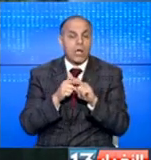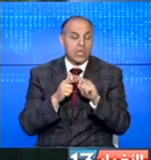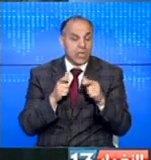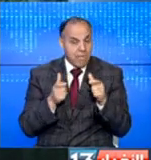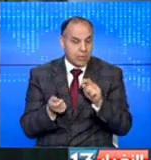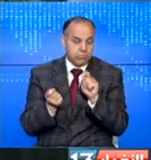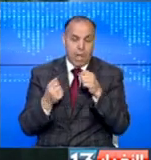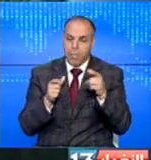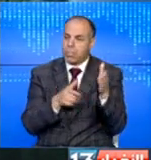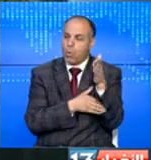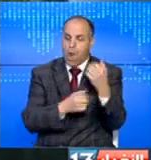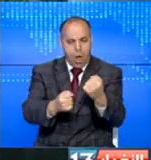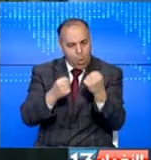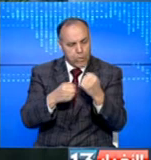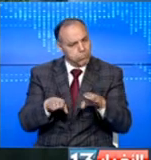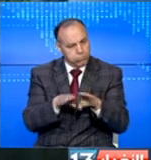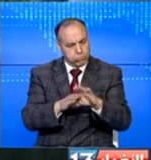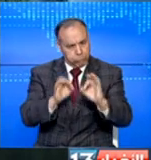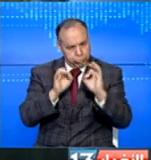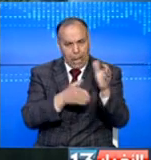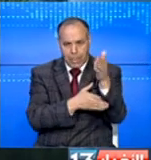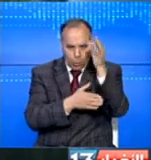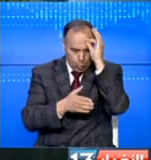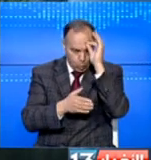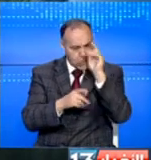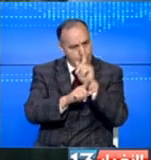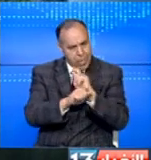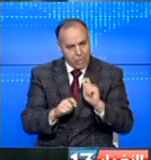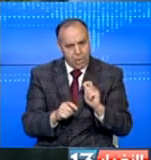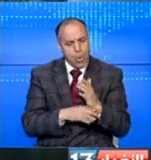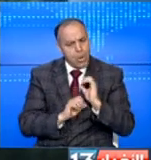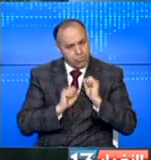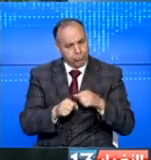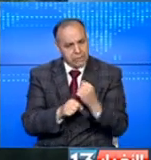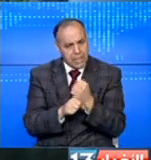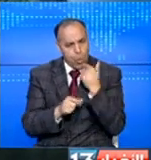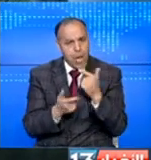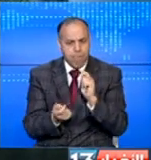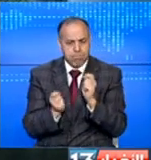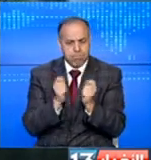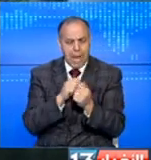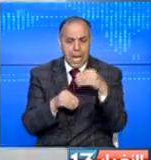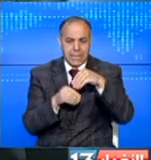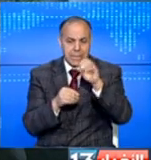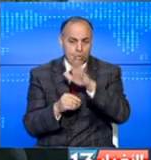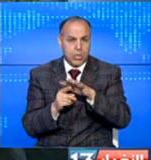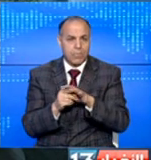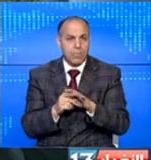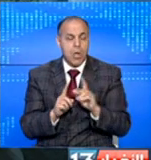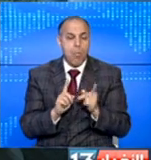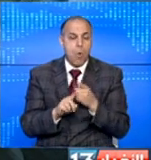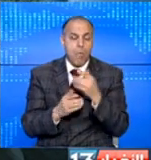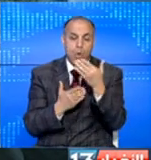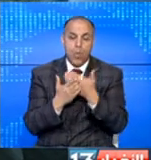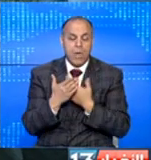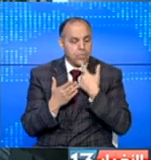باش تكون فما دولة قوية ودولة عادلة ودولة معناها محترمة ودولة قادرة بالفعل على كونه تغير الوضع الاقتصادي والاجتماعي. ويبقى الأهم من الوثيقة